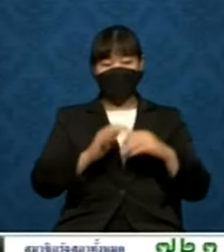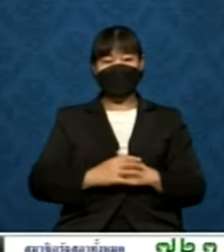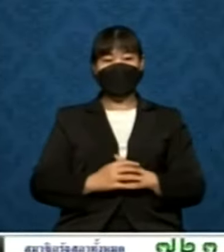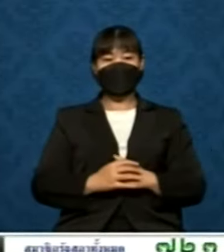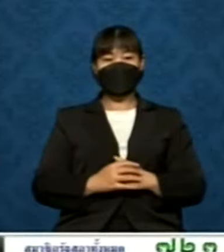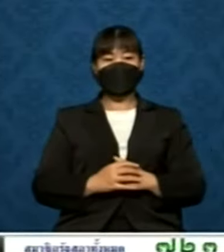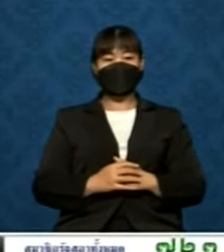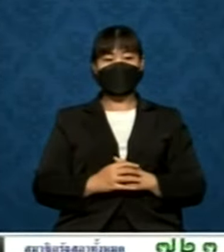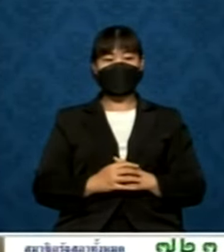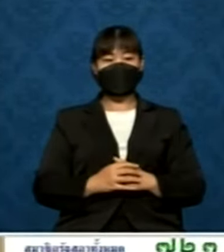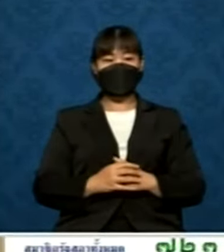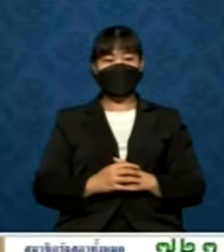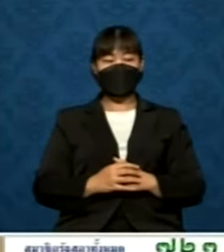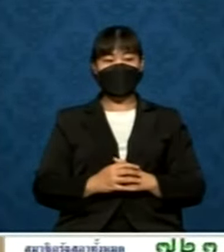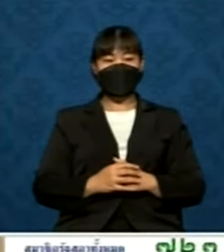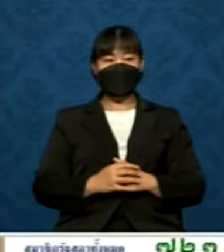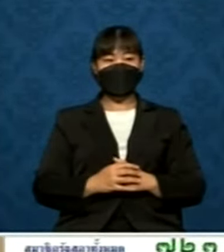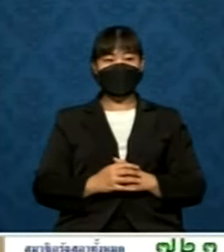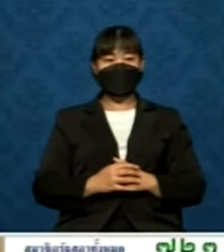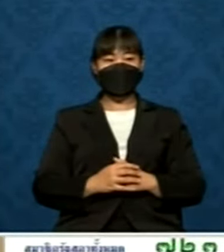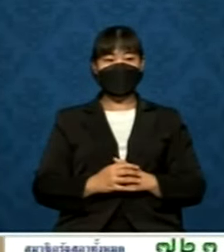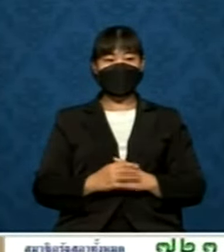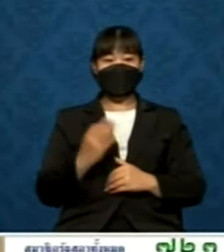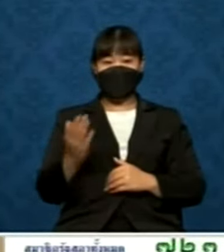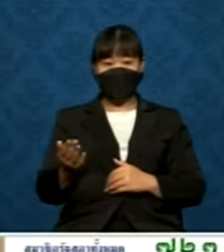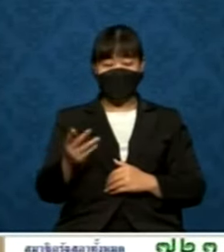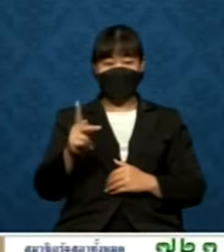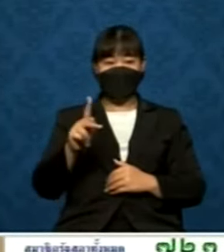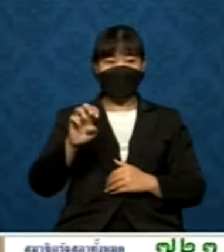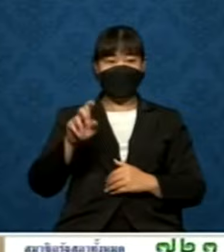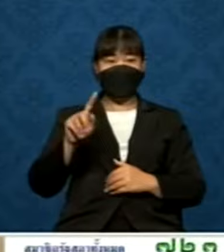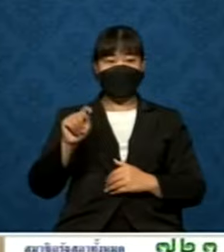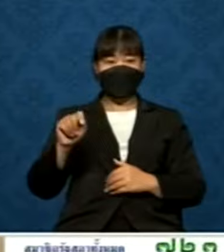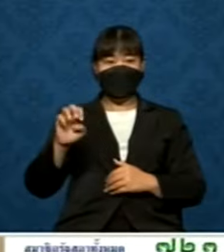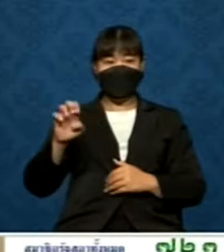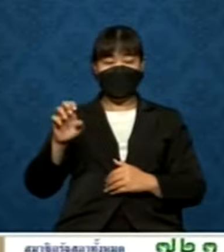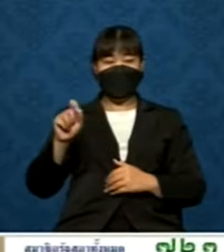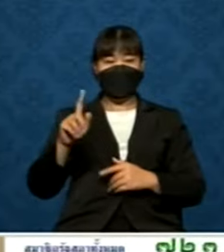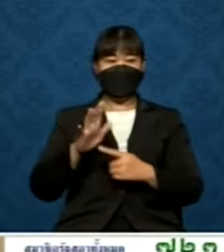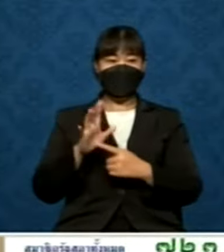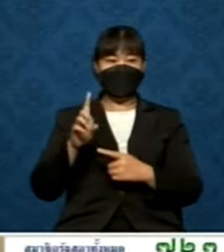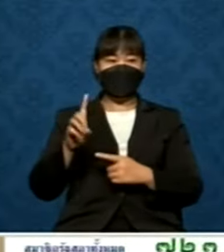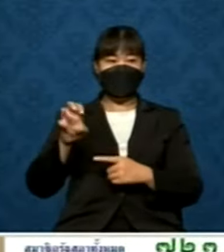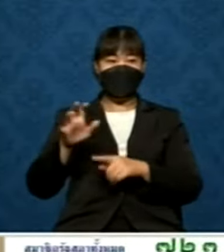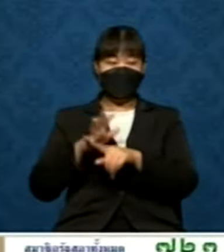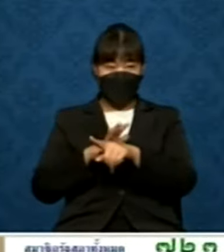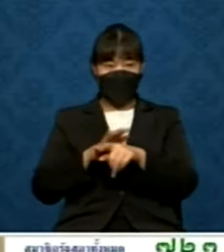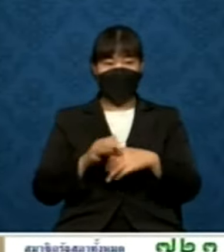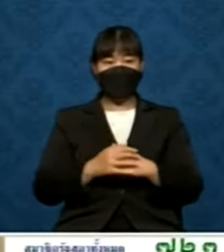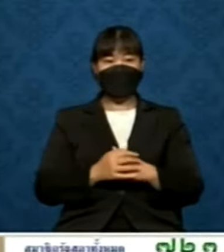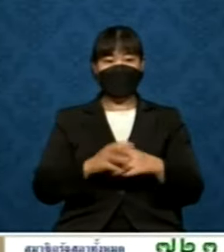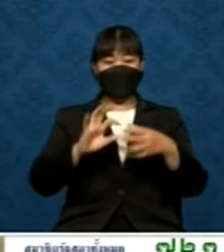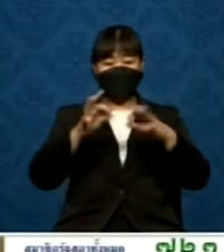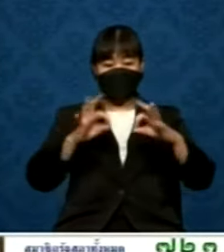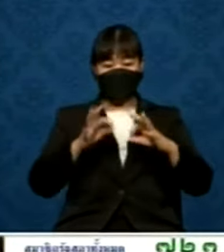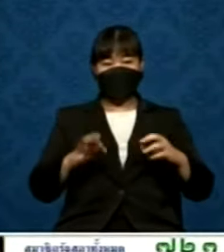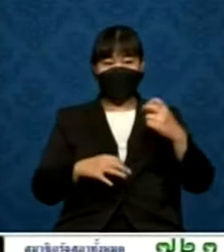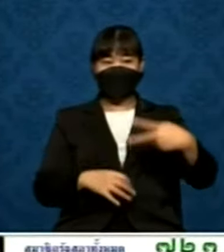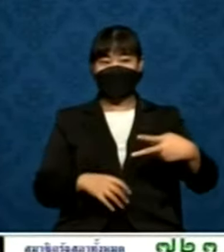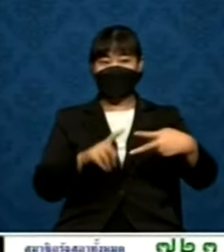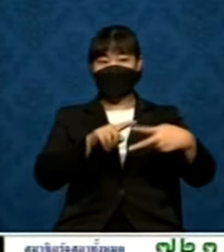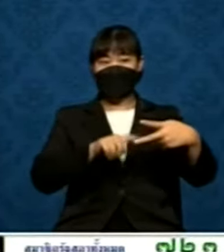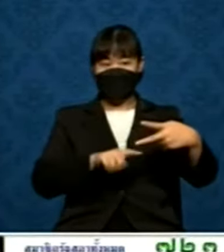ถอนครับเชิญท่านกิติศักดิ์ยืนขึ้นแล้วถอนประโยคนั้นทั้งสองประโยคนะครับ ประโยคไหนครับท่านประธ